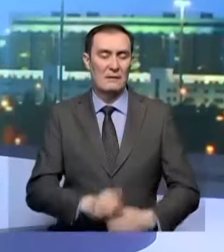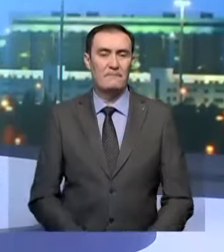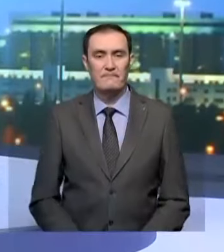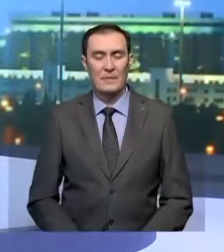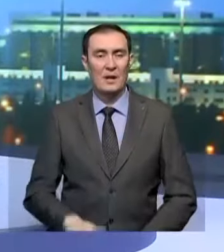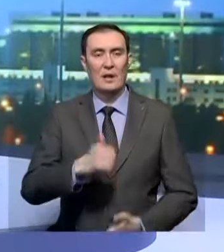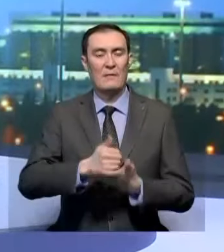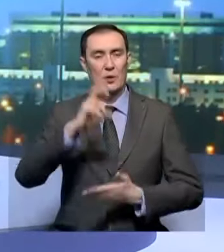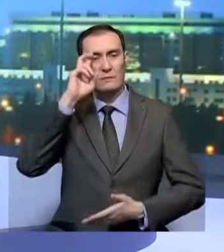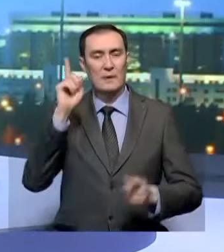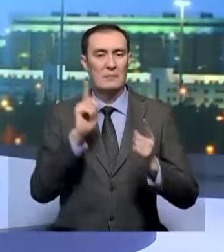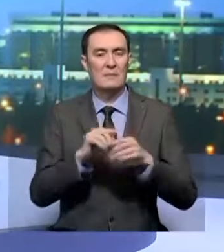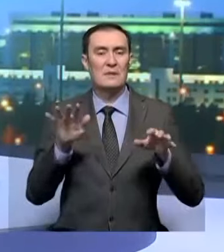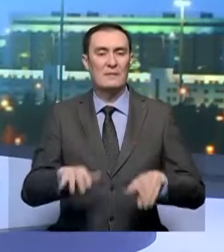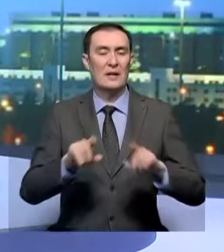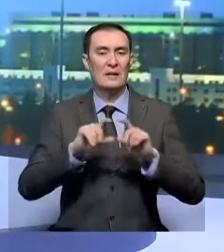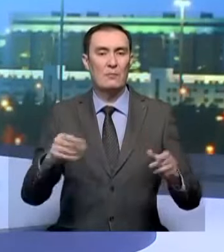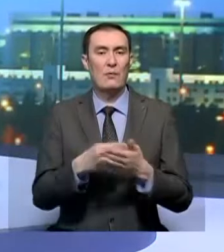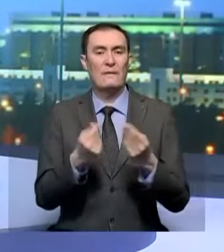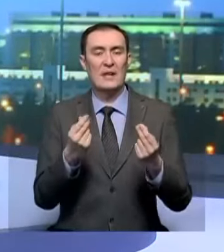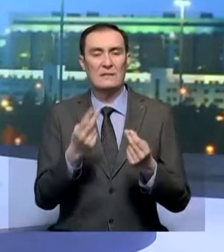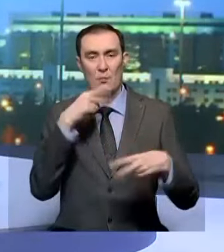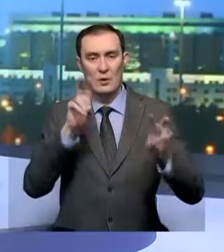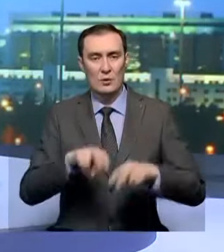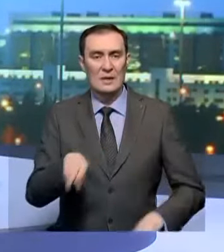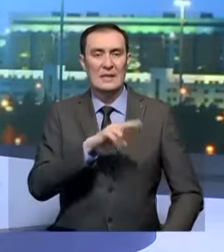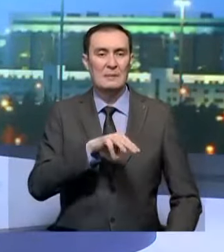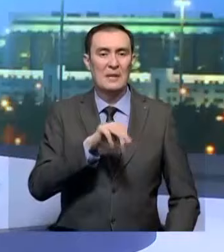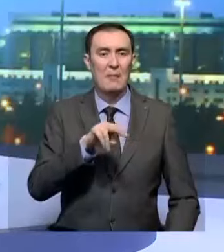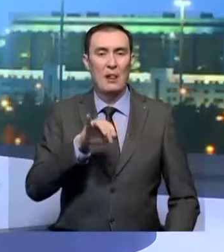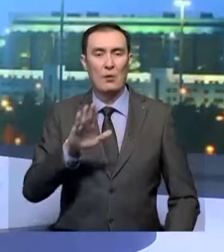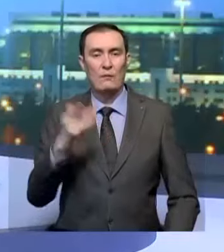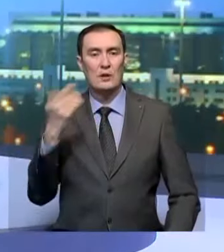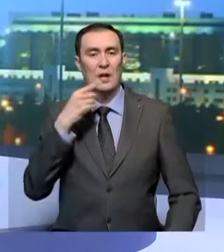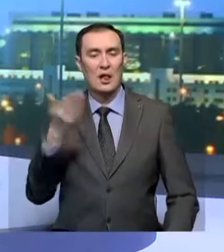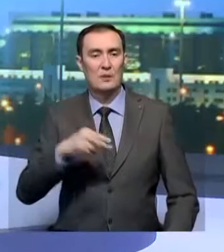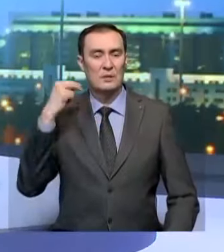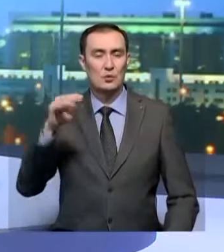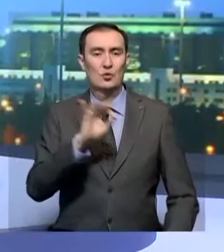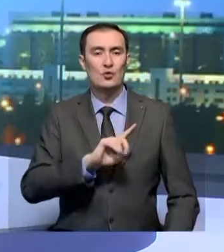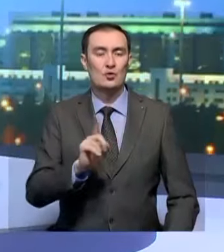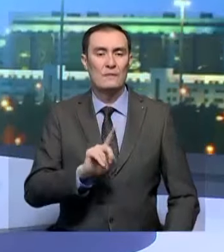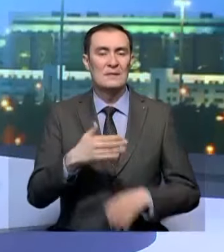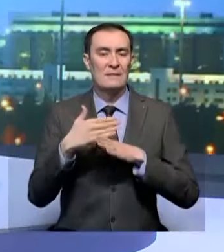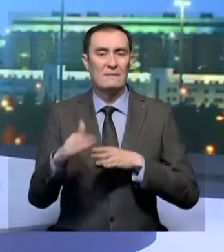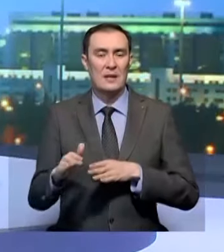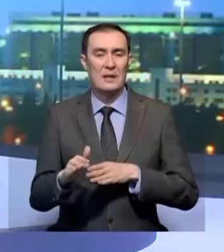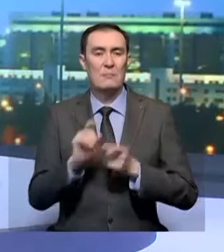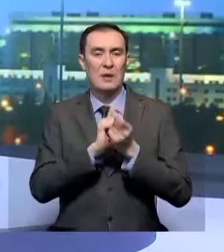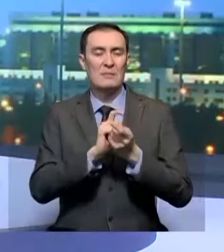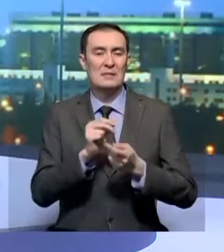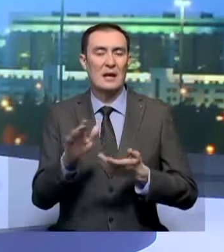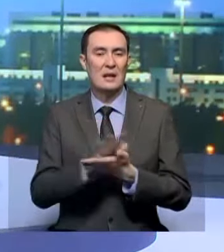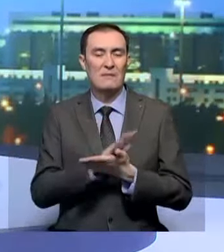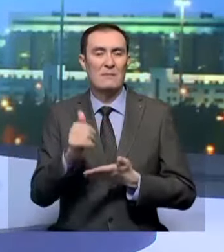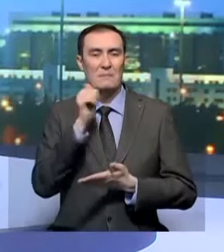Глава государства принял и председателя агентства по финмониторингу Дмитрия Малахова. Он доложил президенту о том, что в сфере борьбы с